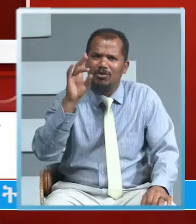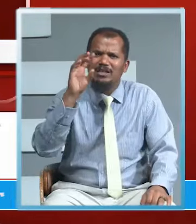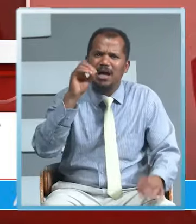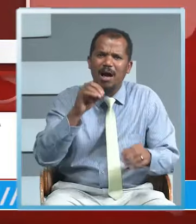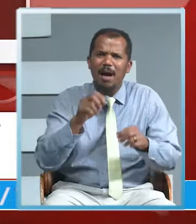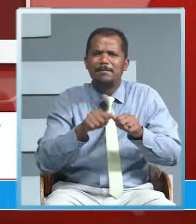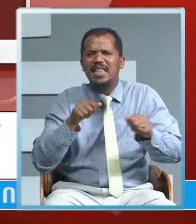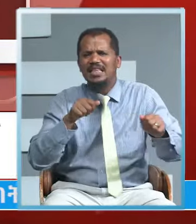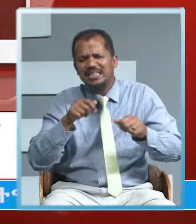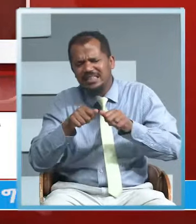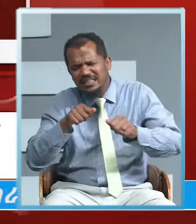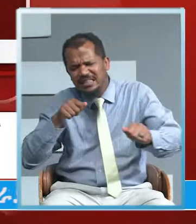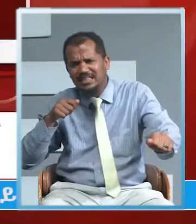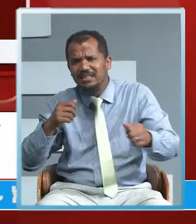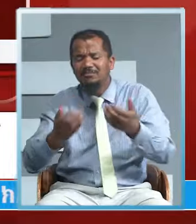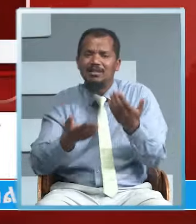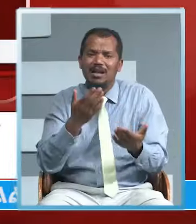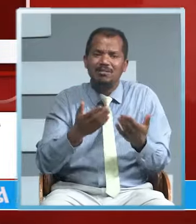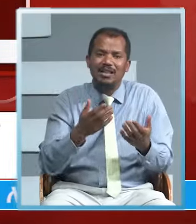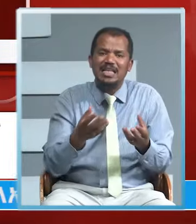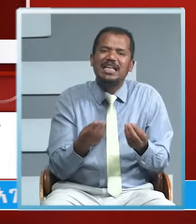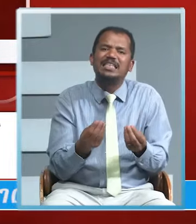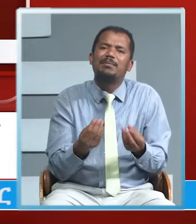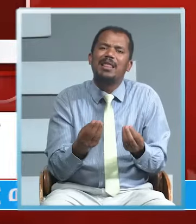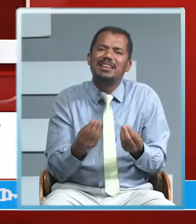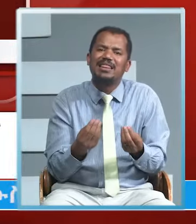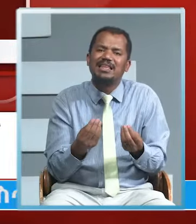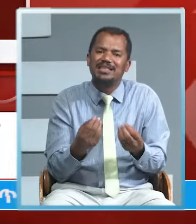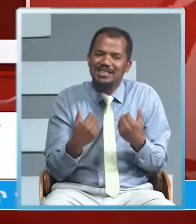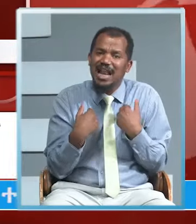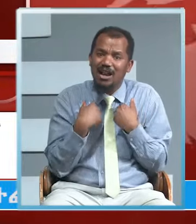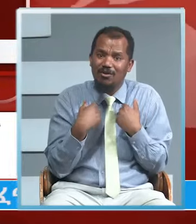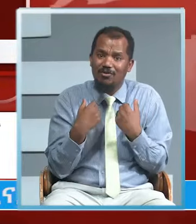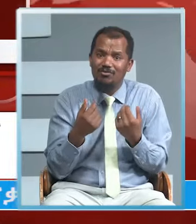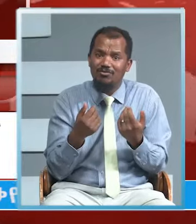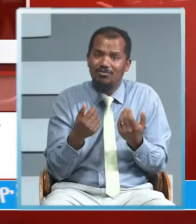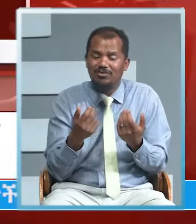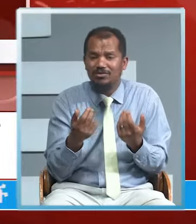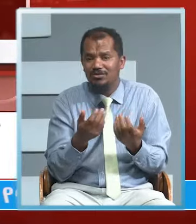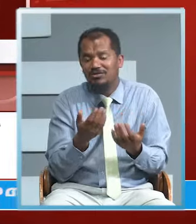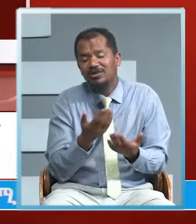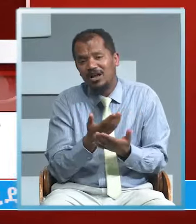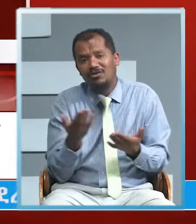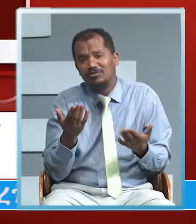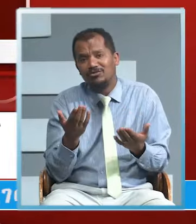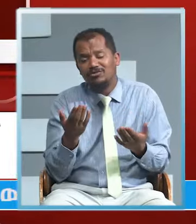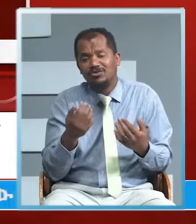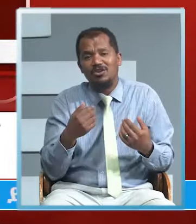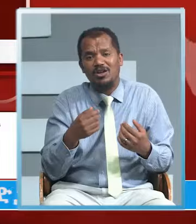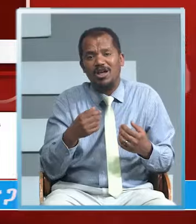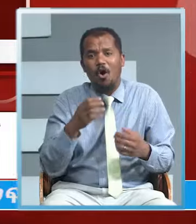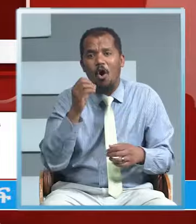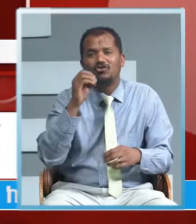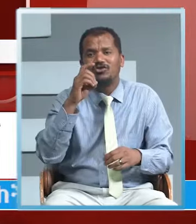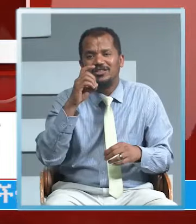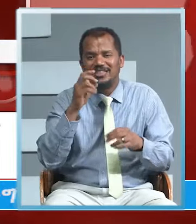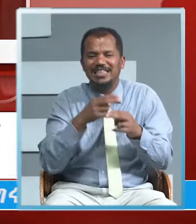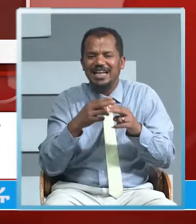ሜትር ርቀት ስላለው ጥግ ላይ ከሆኑ እርጥበት አዘልና ነገሮች ስለሆኑ እንትኖች ይኖራሉ፣ የኦክሲጅን እጥረት ሊኖር